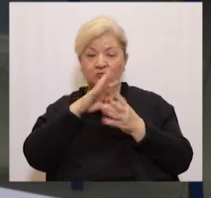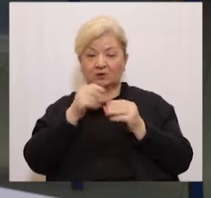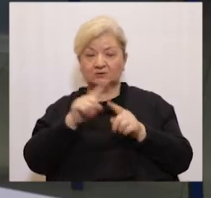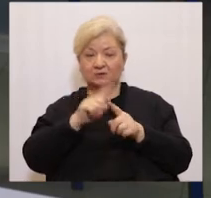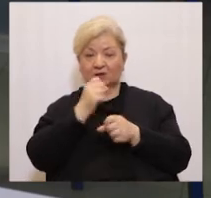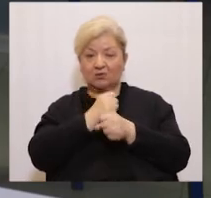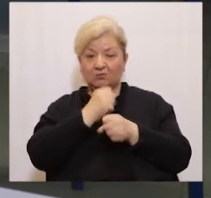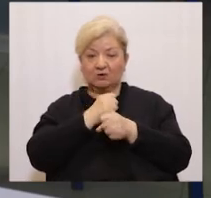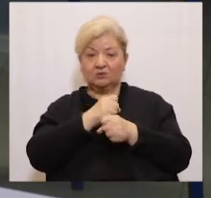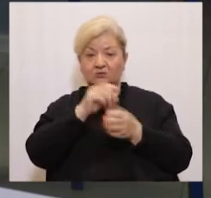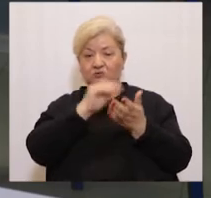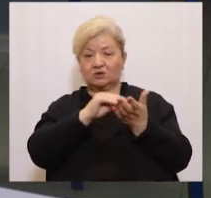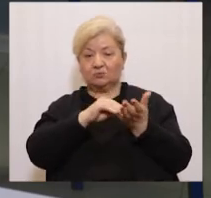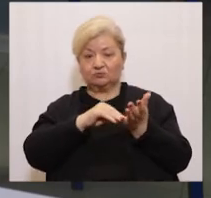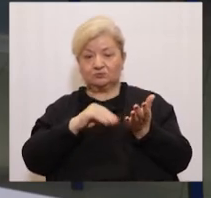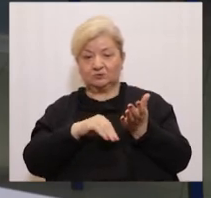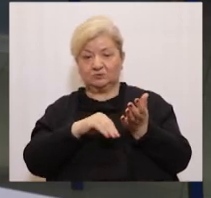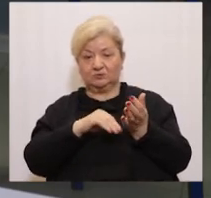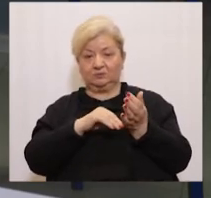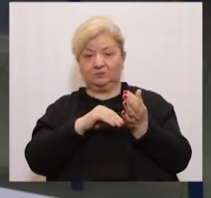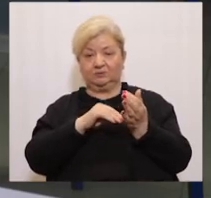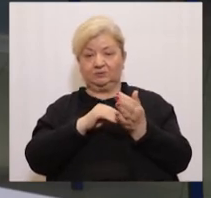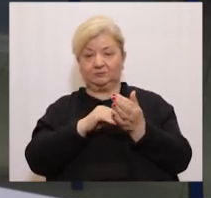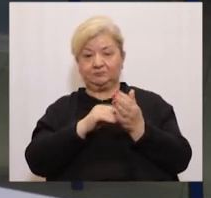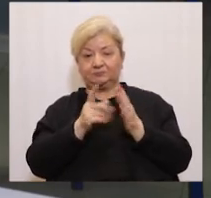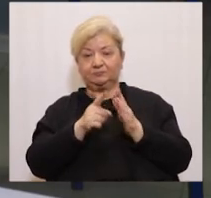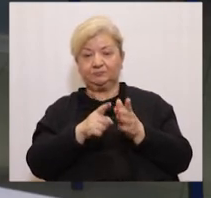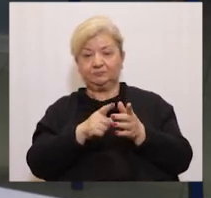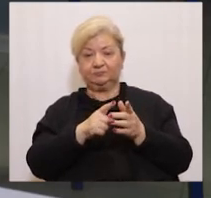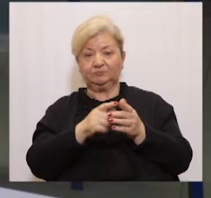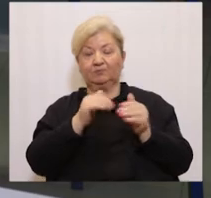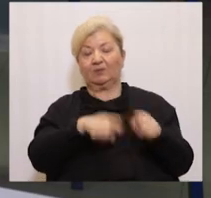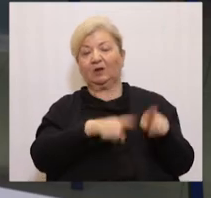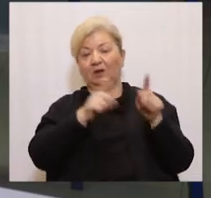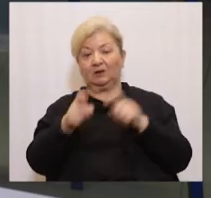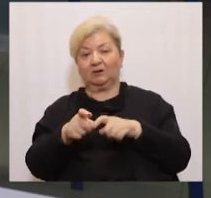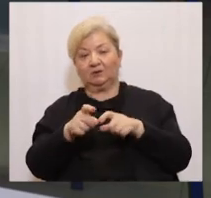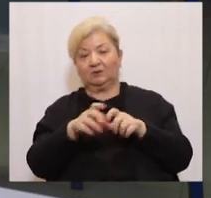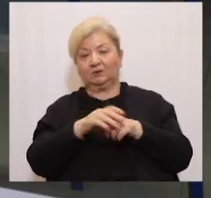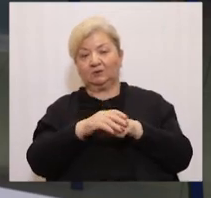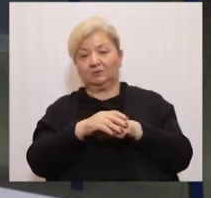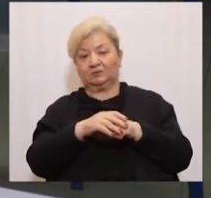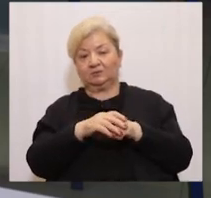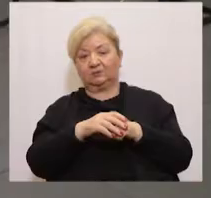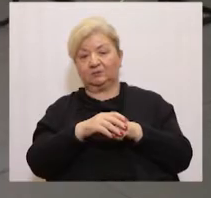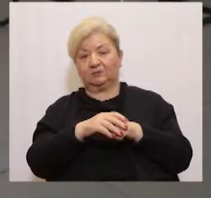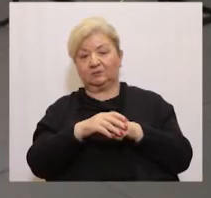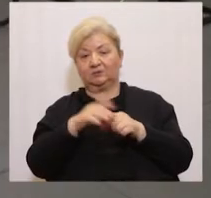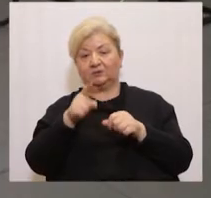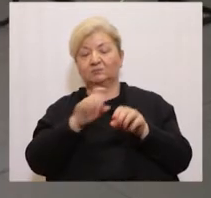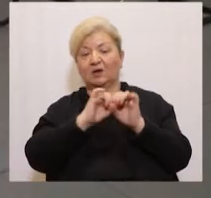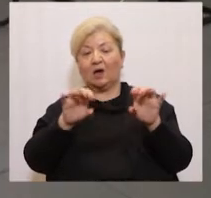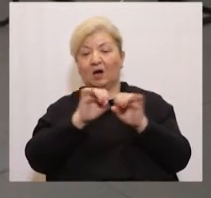განვახორციელეთ, ჩამოვწეროთ და ემპირიულიდან გადავიდეთ უკვე ასე ვთქვათ,